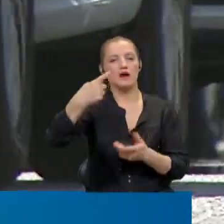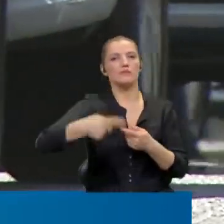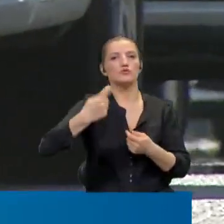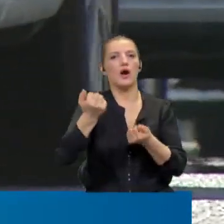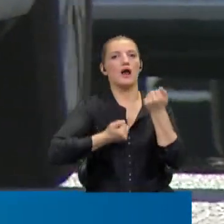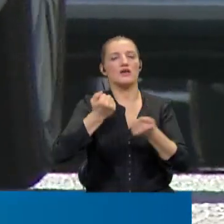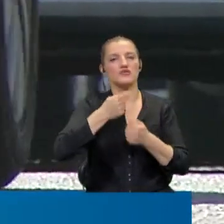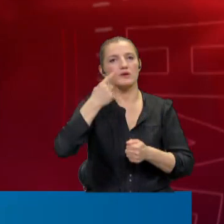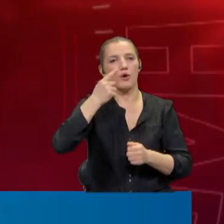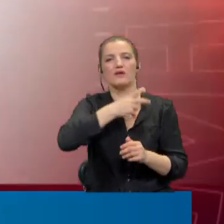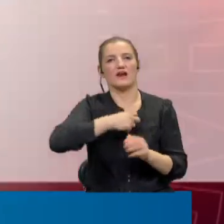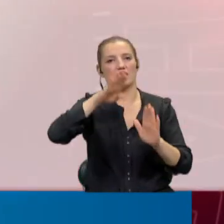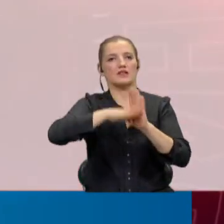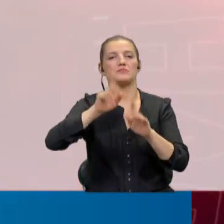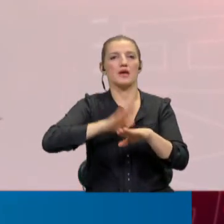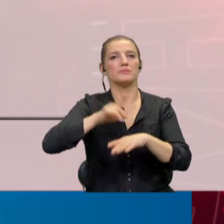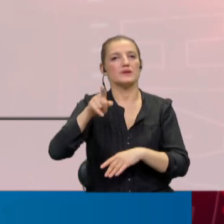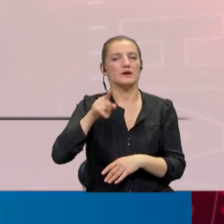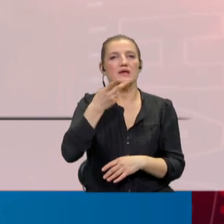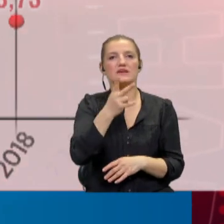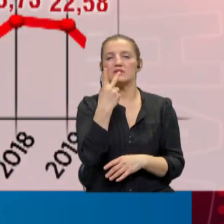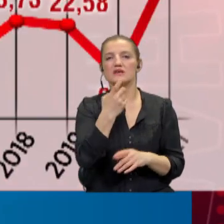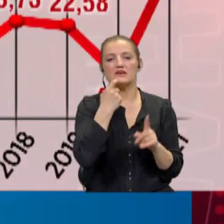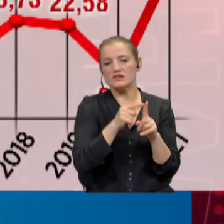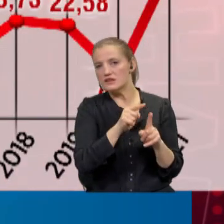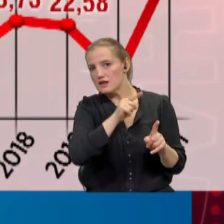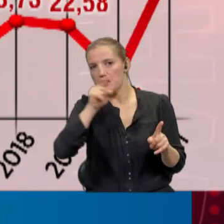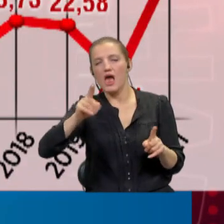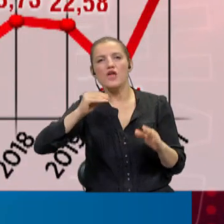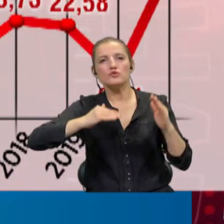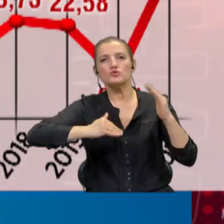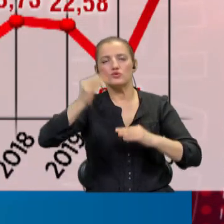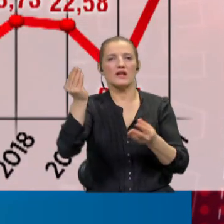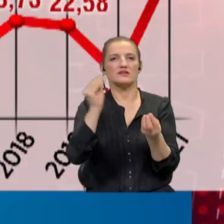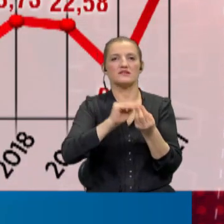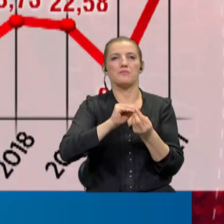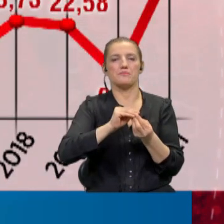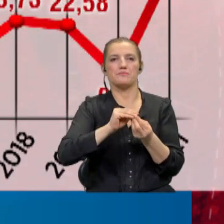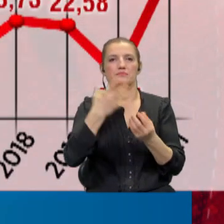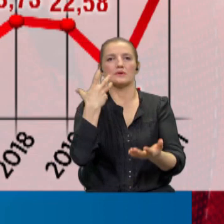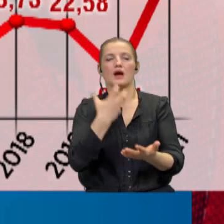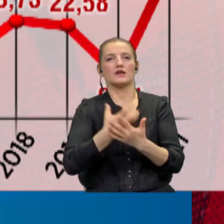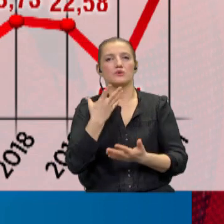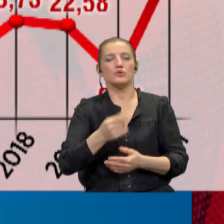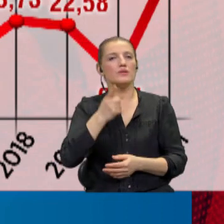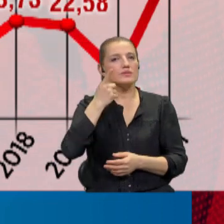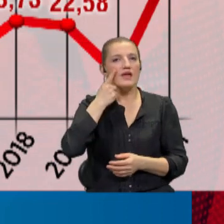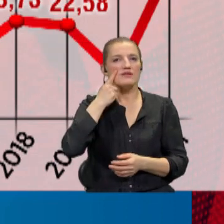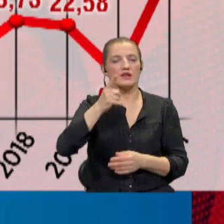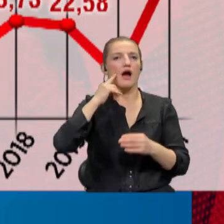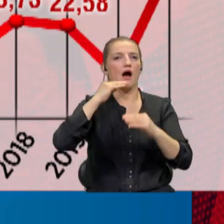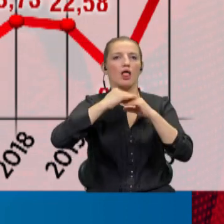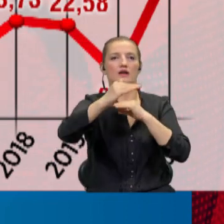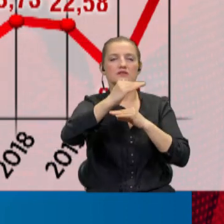vergisi için kullandığı yetkisini ve bu 2002 yılından bu yana yapılan en yüksek zam oranı olarak kayıtlara geçti devletin